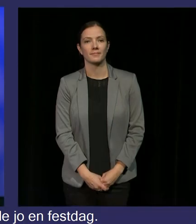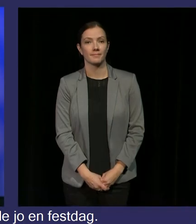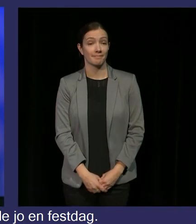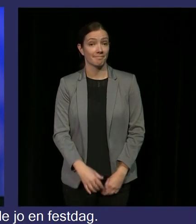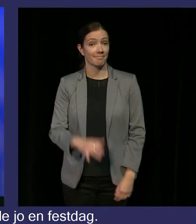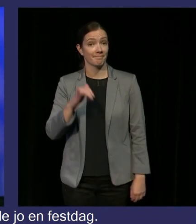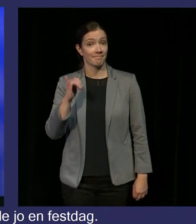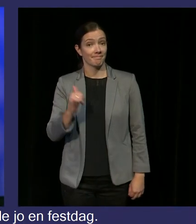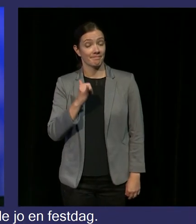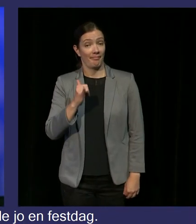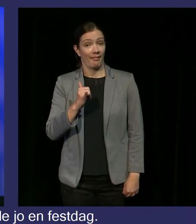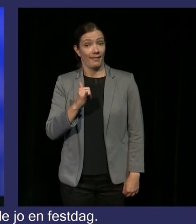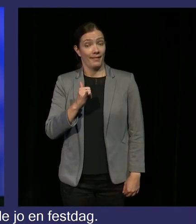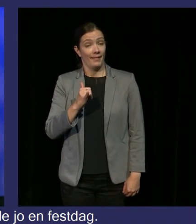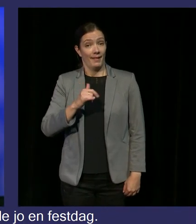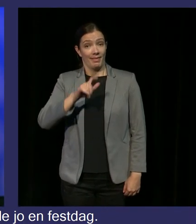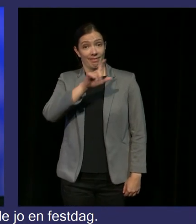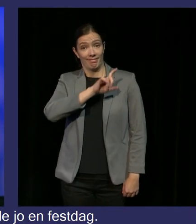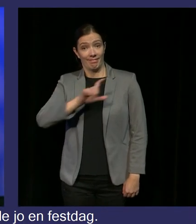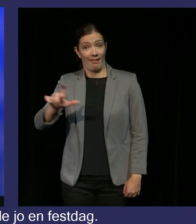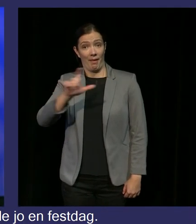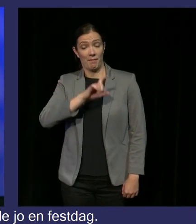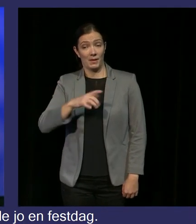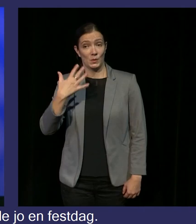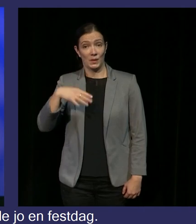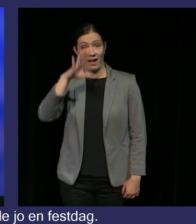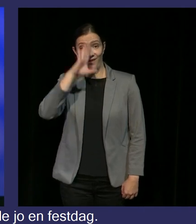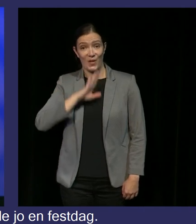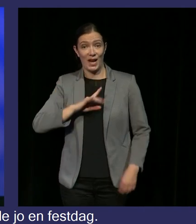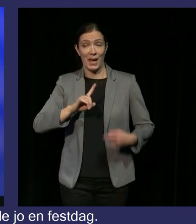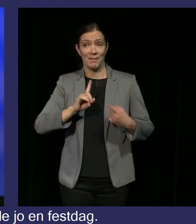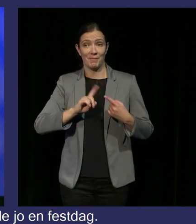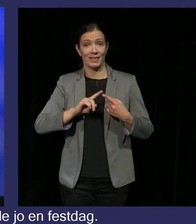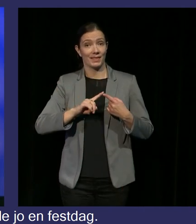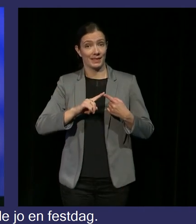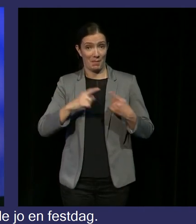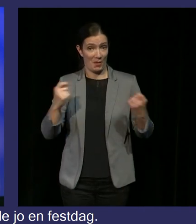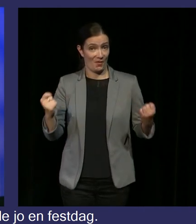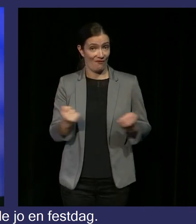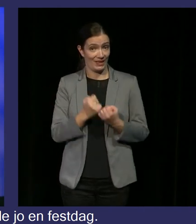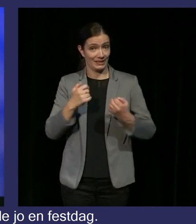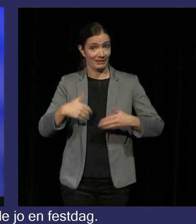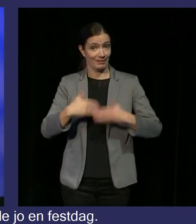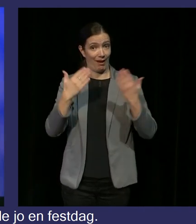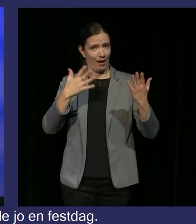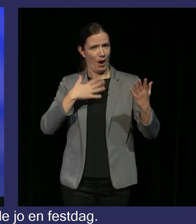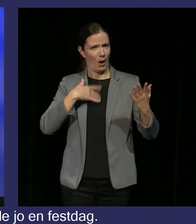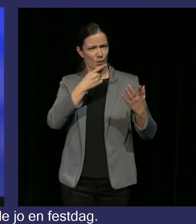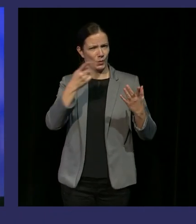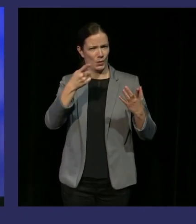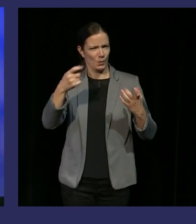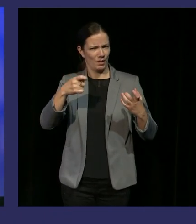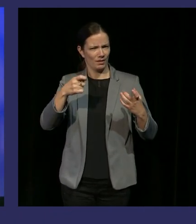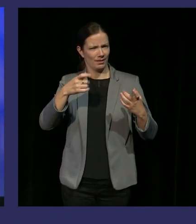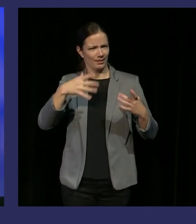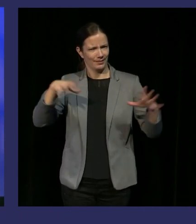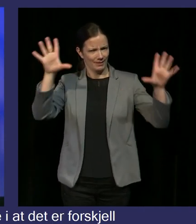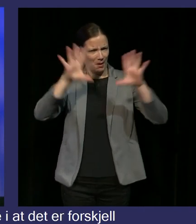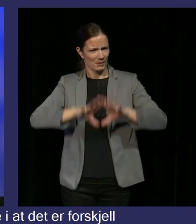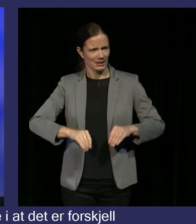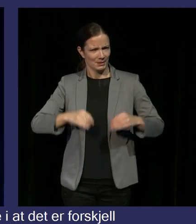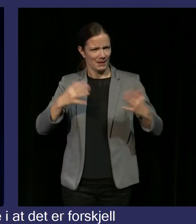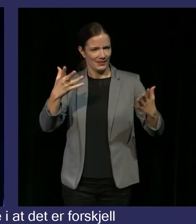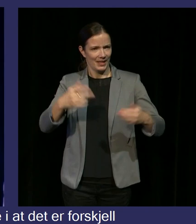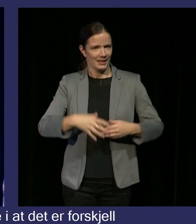Ja, alvorlige temaer, Fredrik, men dette ble jo en festdag. Har du noen høydepunkter?